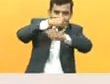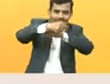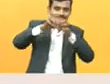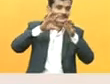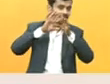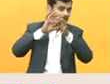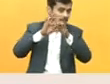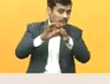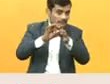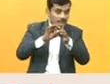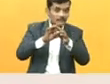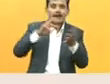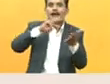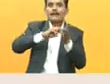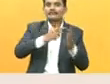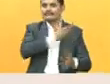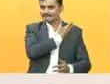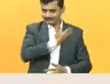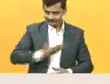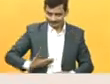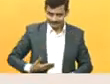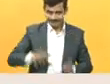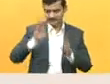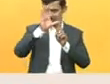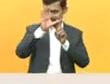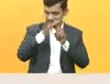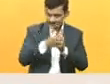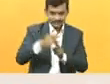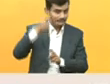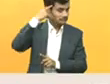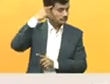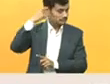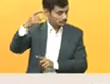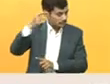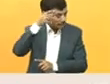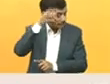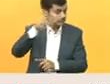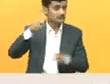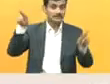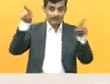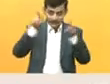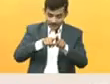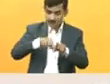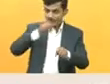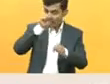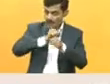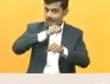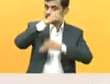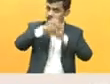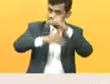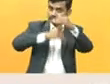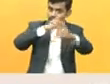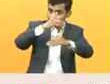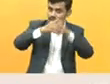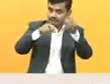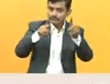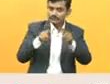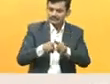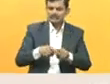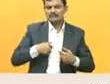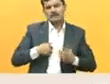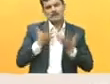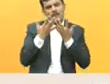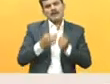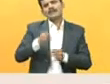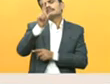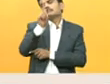बंधन धर्म का है, संस्कृति का है, ज्ञान का है। हम अब भी उसी रास्ते पर चलते रहेंगे और हमारी एक ही इच्छा और